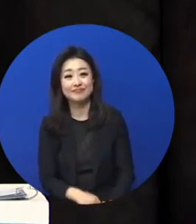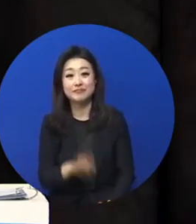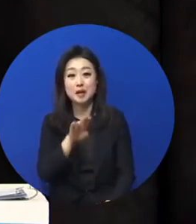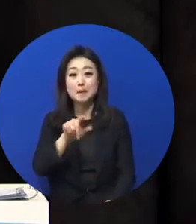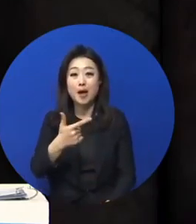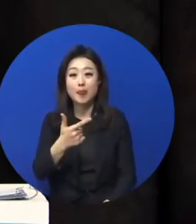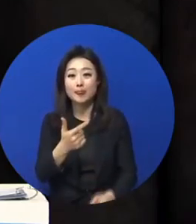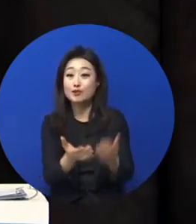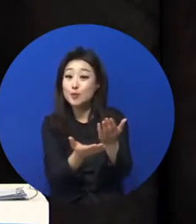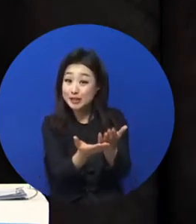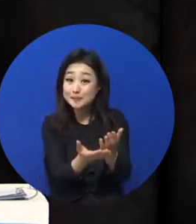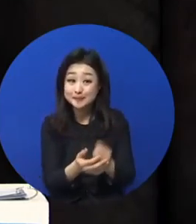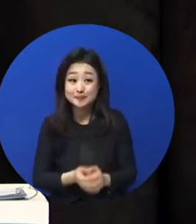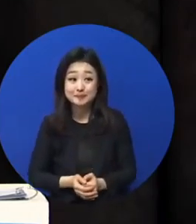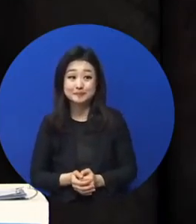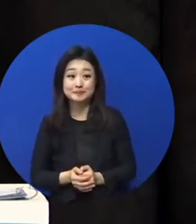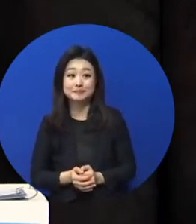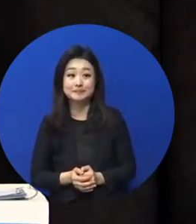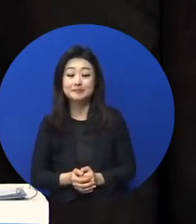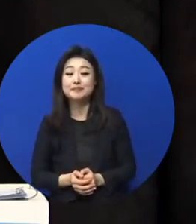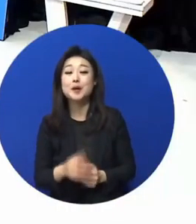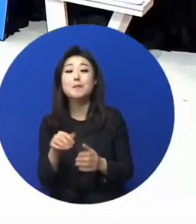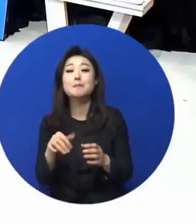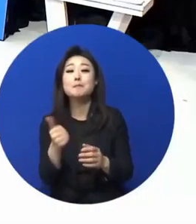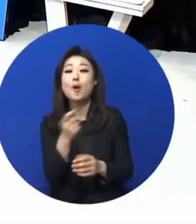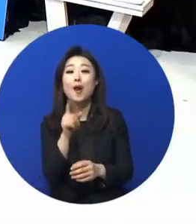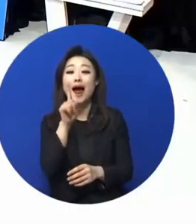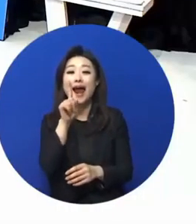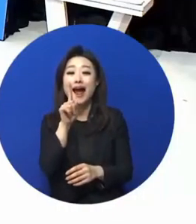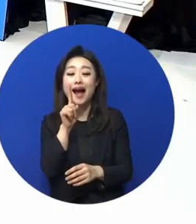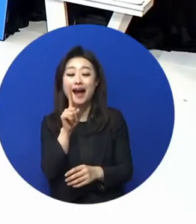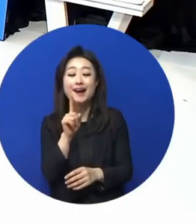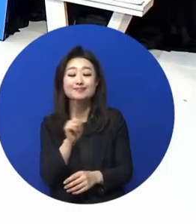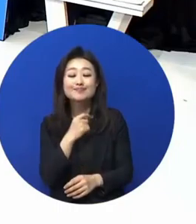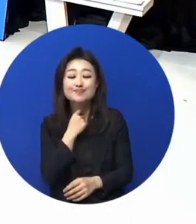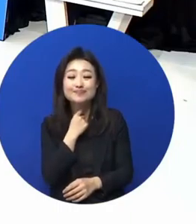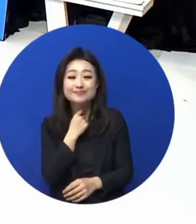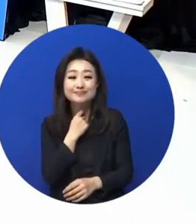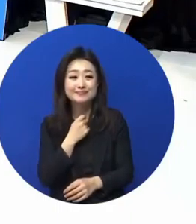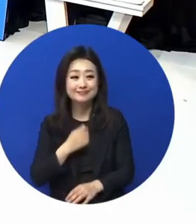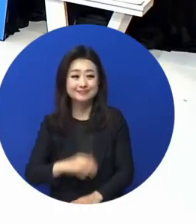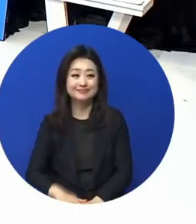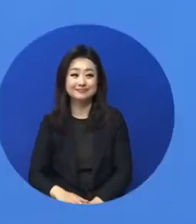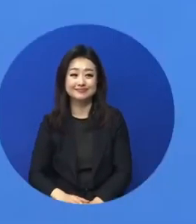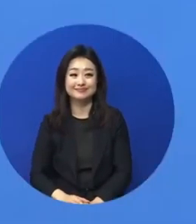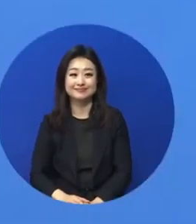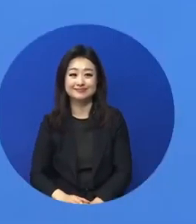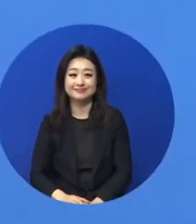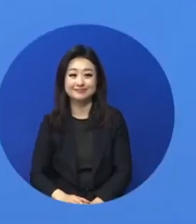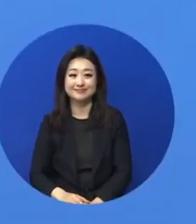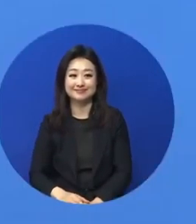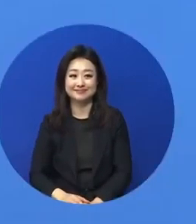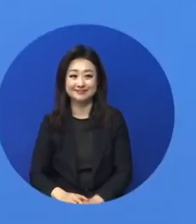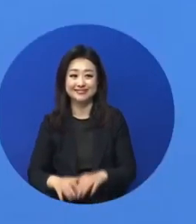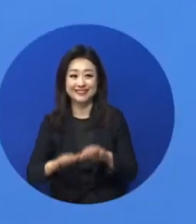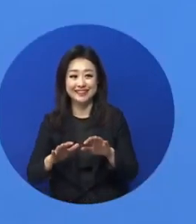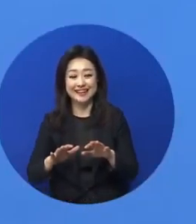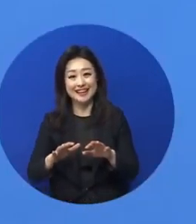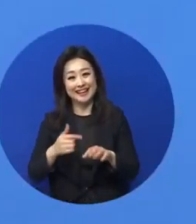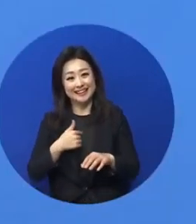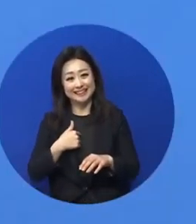변상환 후보인데요. 변상환 후보도 또 1번에서 480번 사이에 번호 하나 뽑아주시기 바라겠습니다. 아들 생일을 하니까 갑자기 너무 긴 질문이 많은 질문이